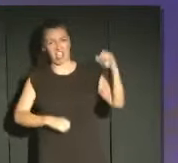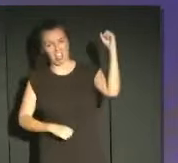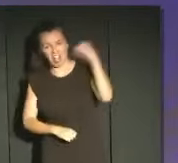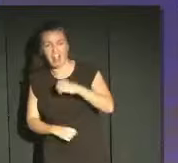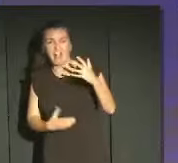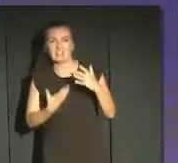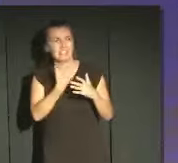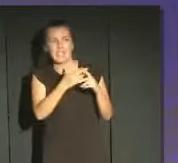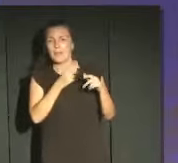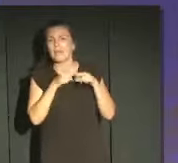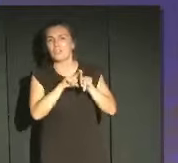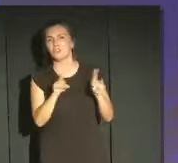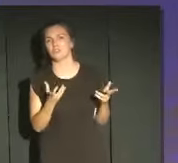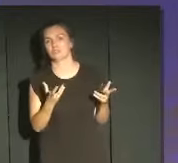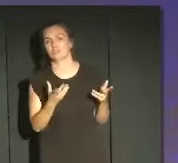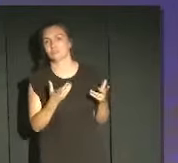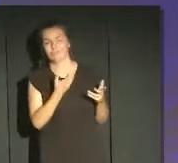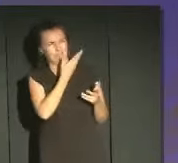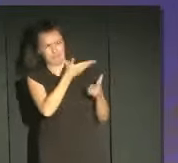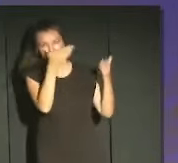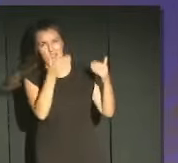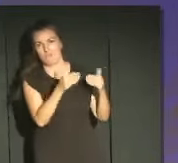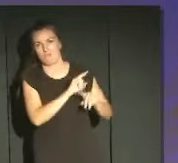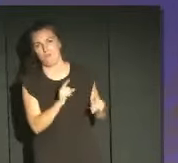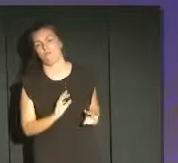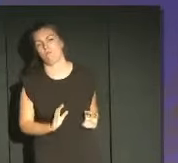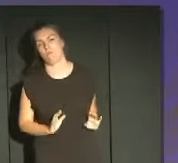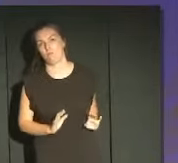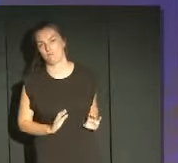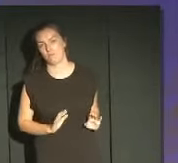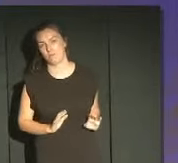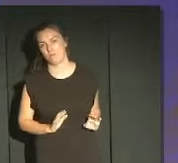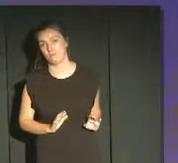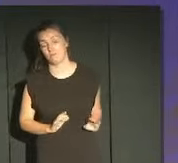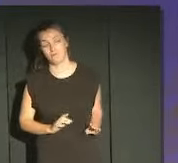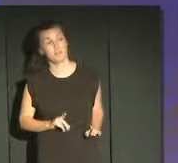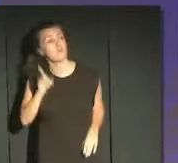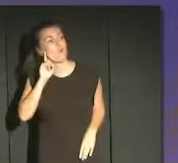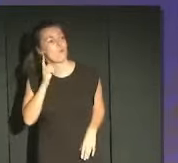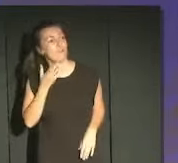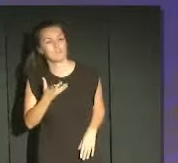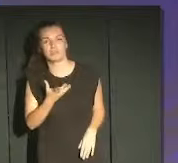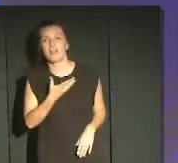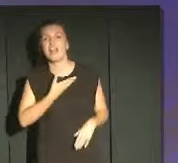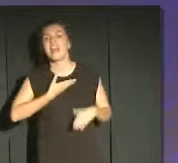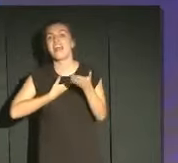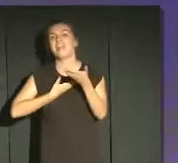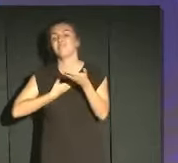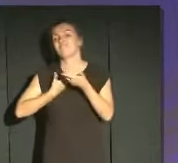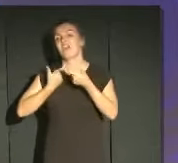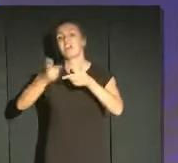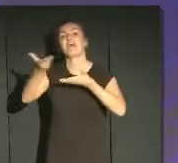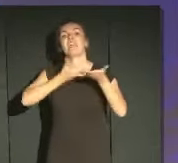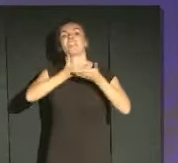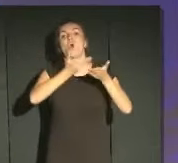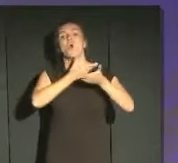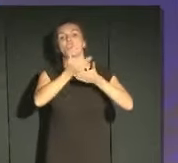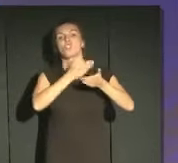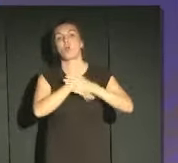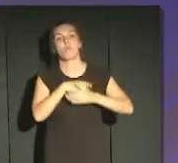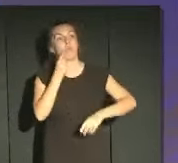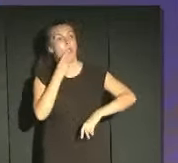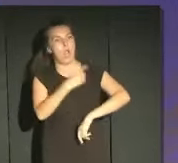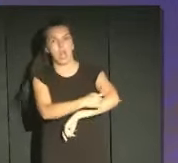faudra mettre un terme parce que je vous le dis camarad cette folie du é change cette drogue du libre